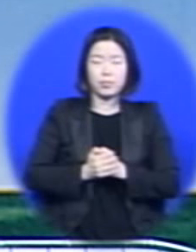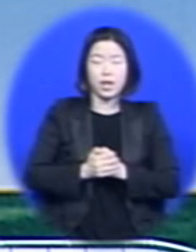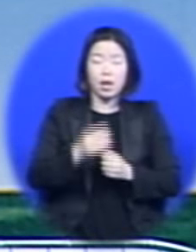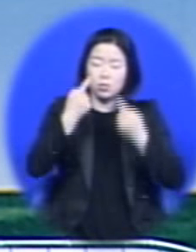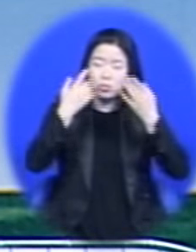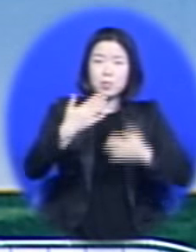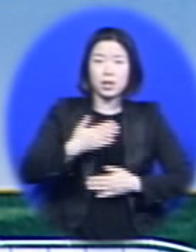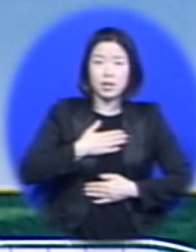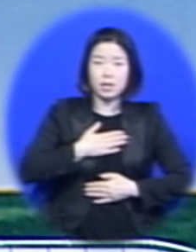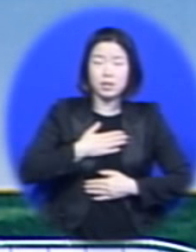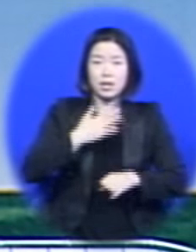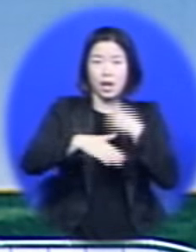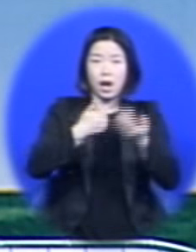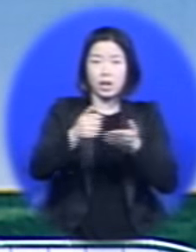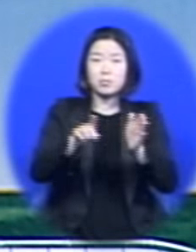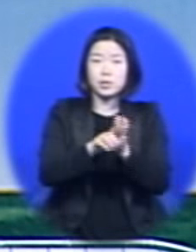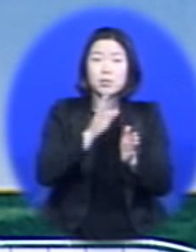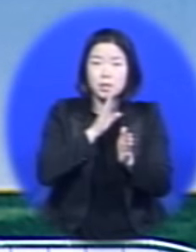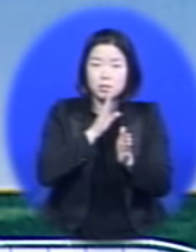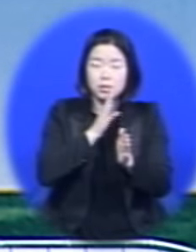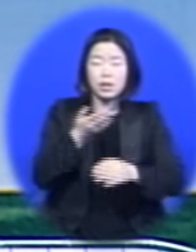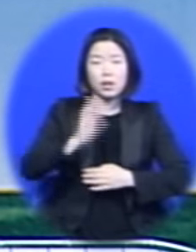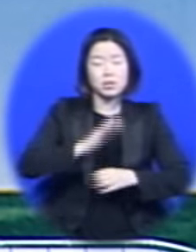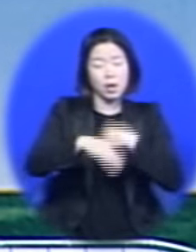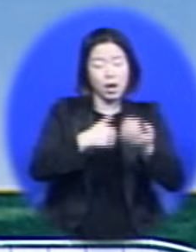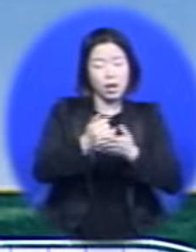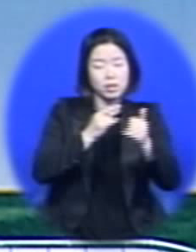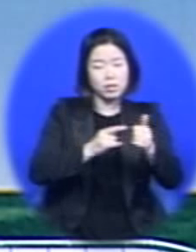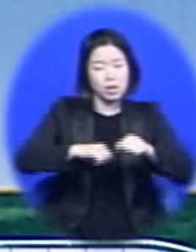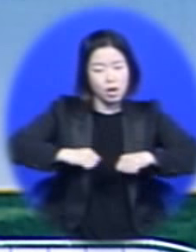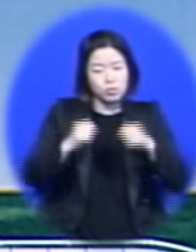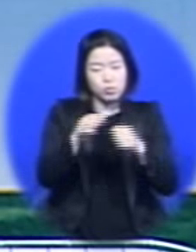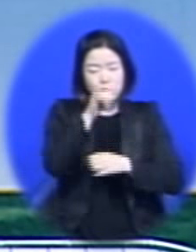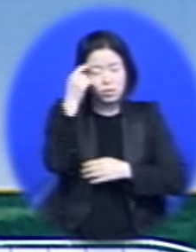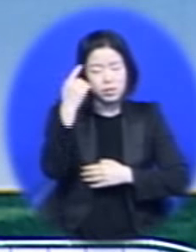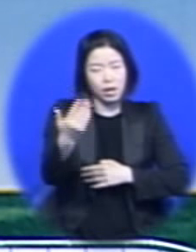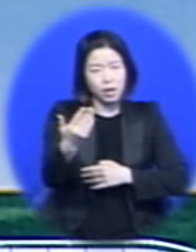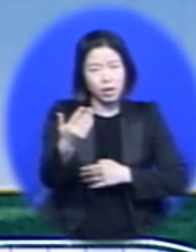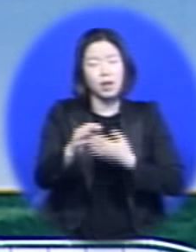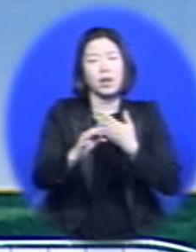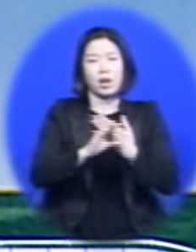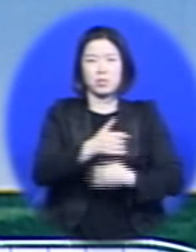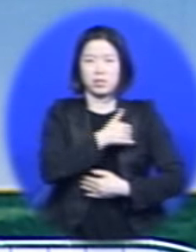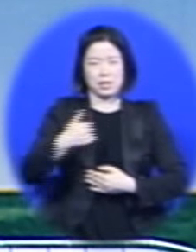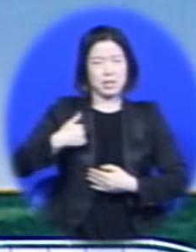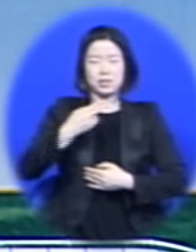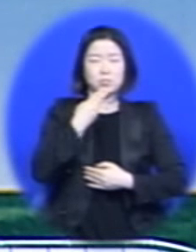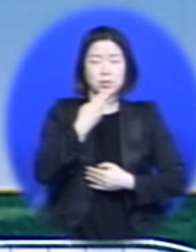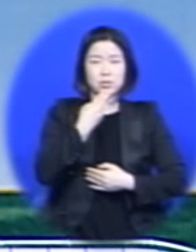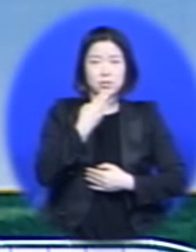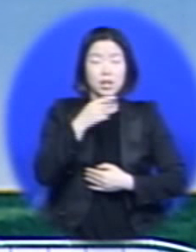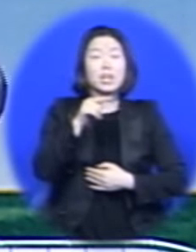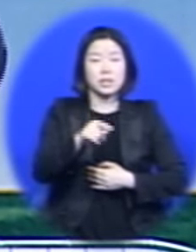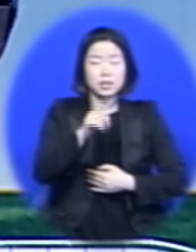나는 하나님을 믿지만 하나님에게 순종하고 있느냐라고 말하면 자신이 없어집니다. 그 말은 우리가 우리도